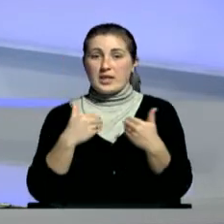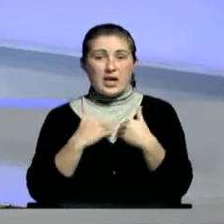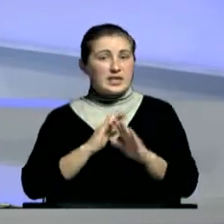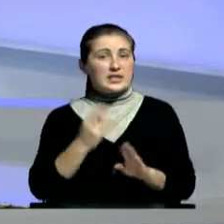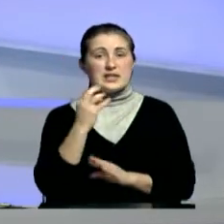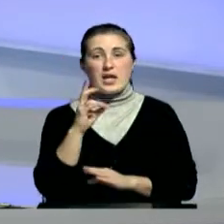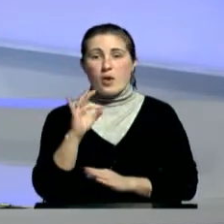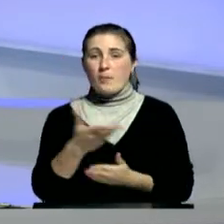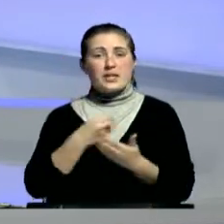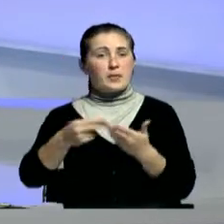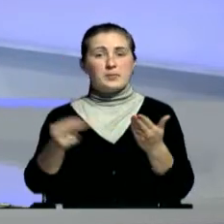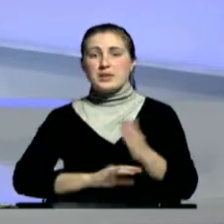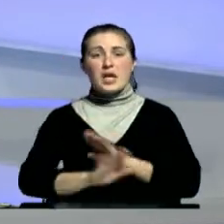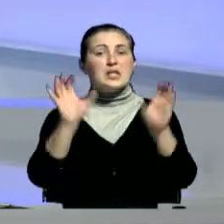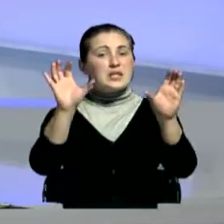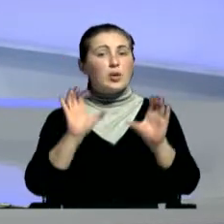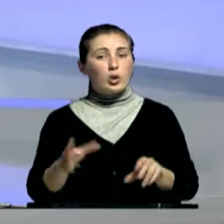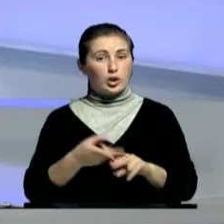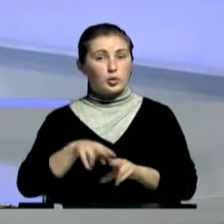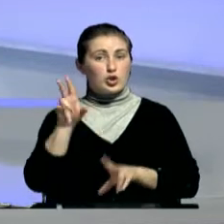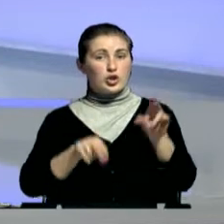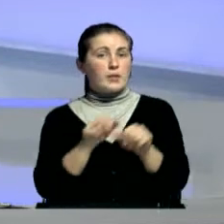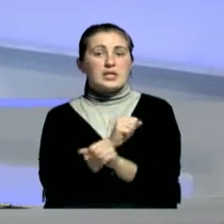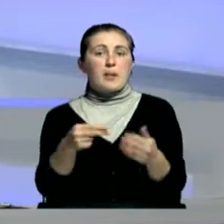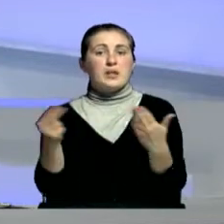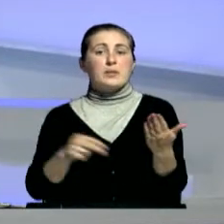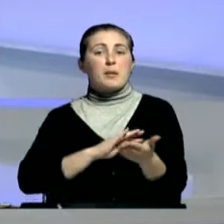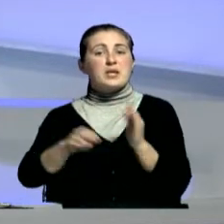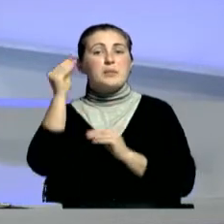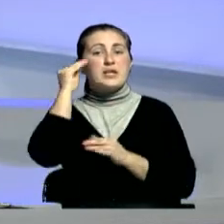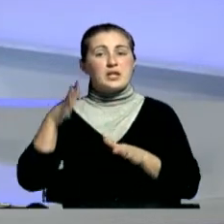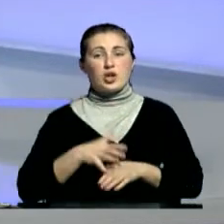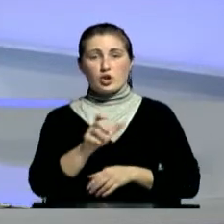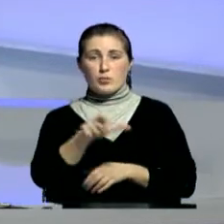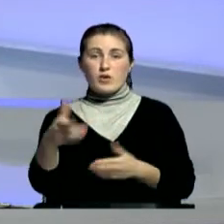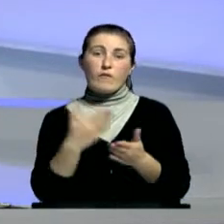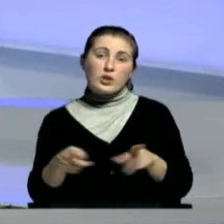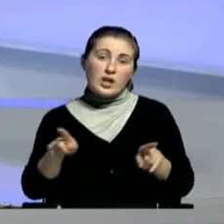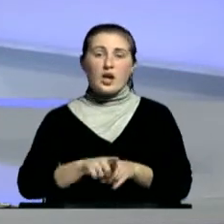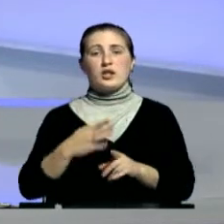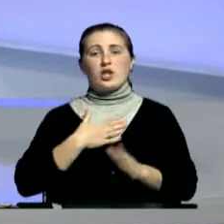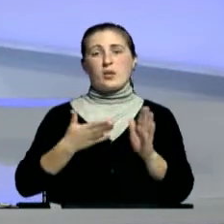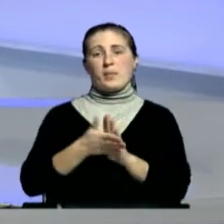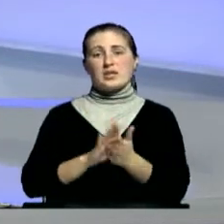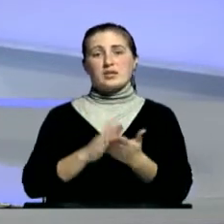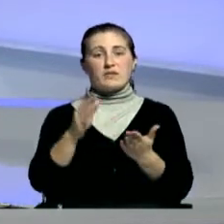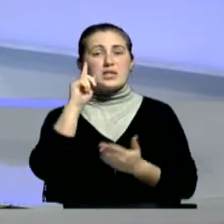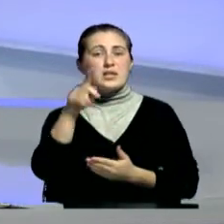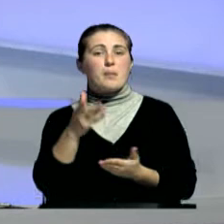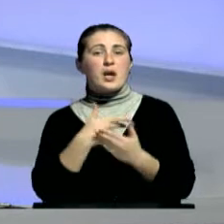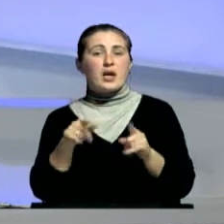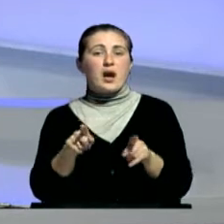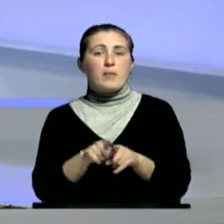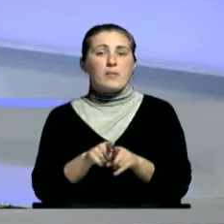мы не подписали закон, который, считаем, нельзя подписывать без мнения крымчан. Вот такая наша позиция, знаете, мы как